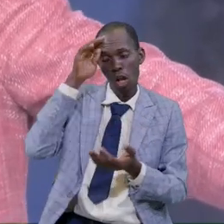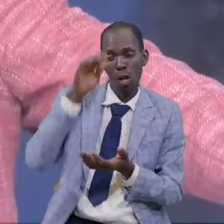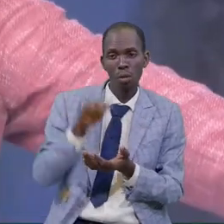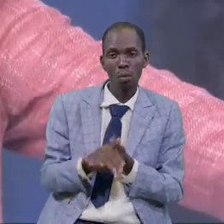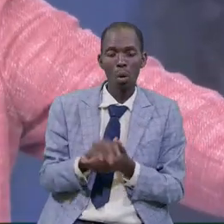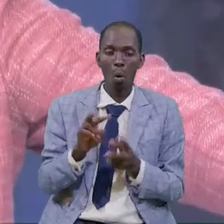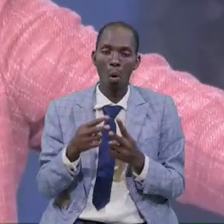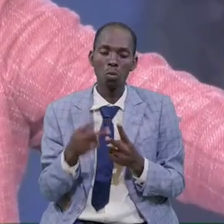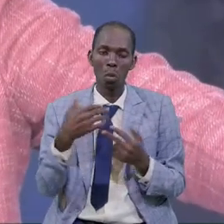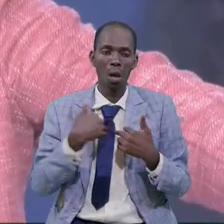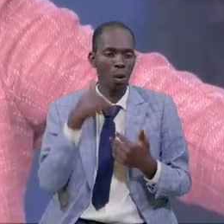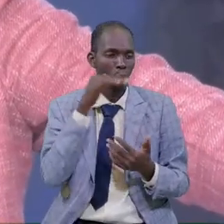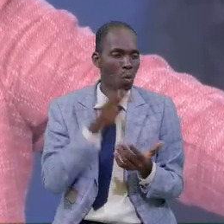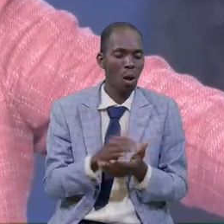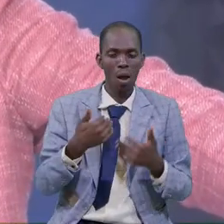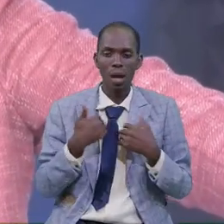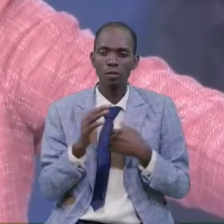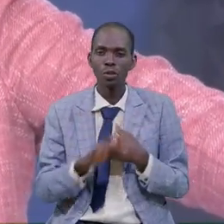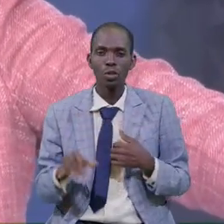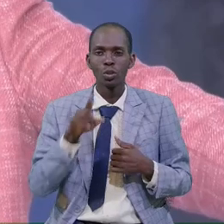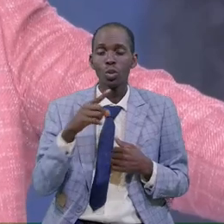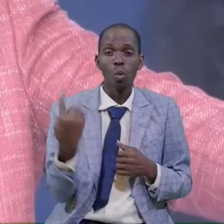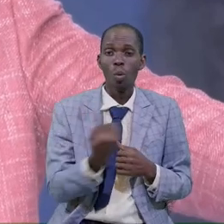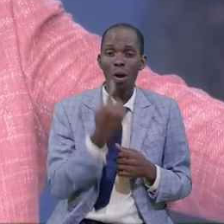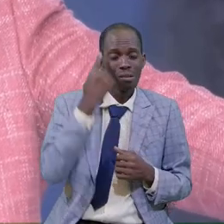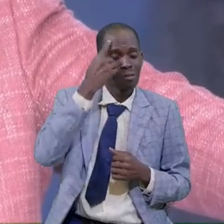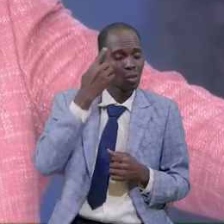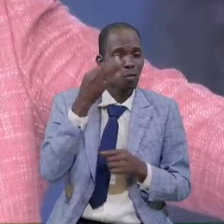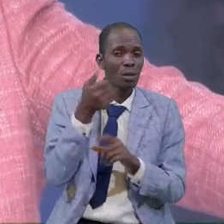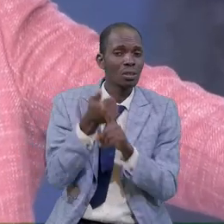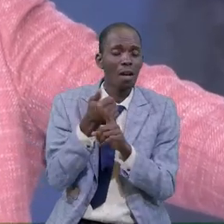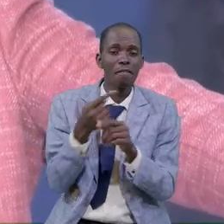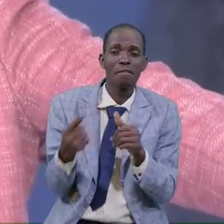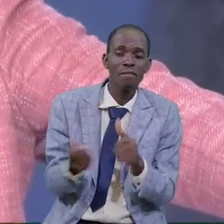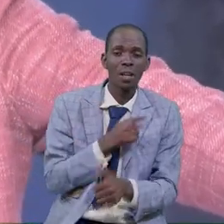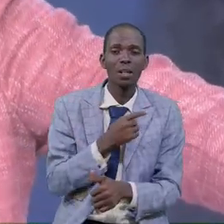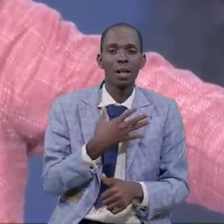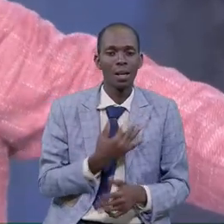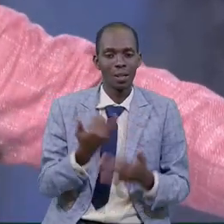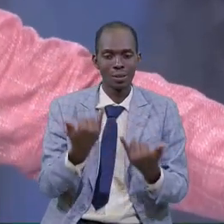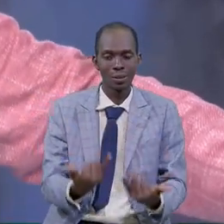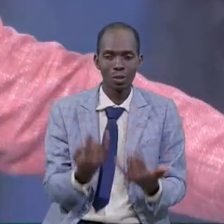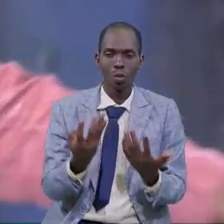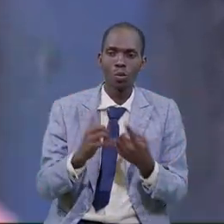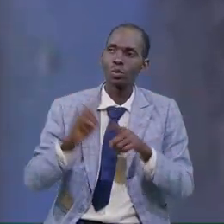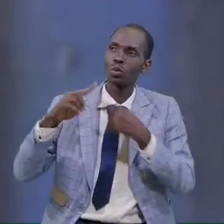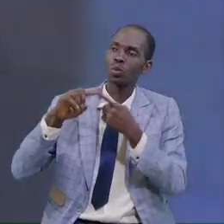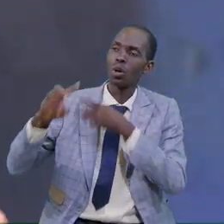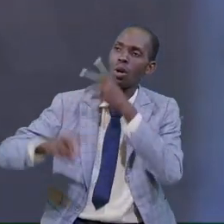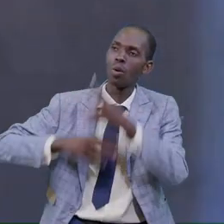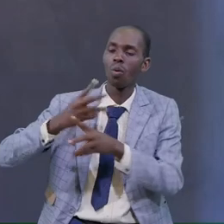des enfants. Et tu ne penses qu'à toi seul d'abord. Et tu veux aller vers le monde pour changer le